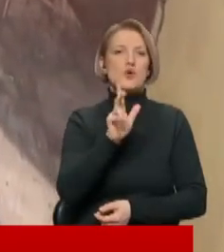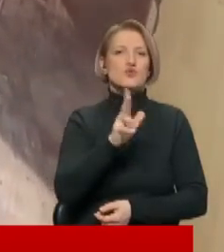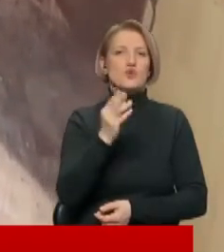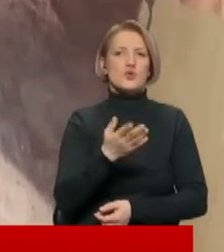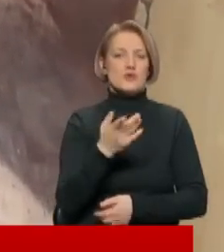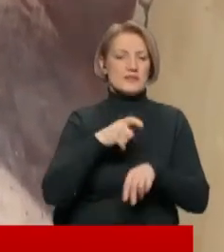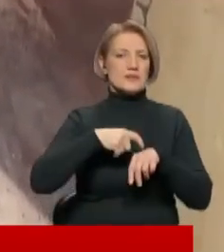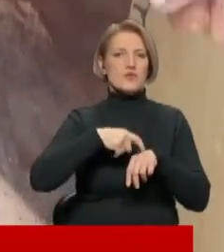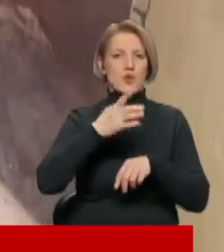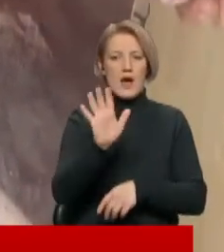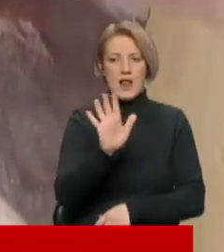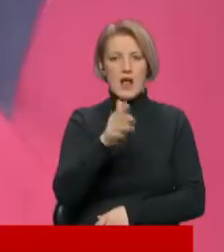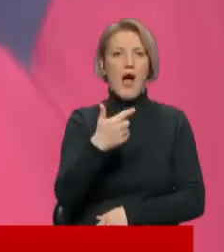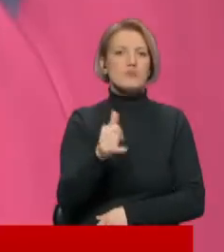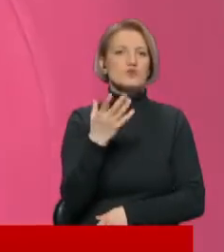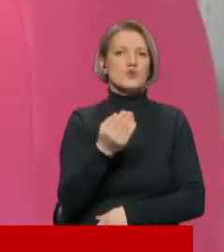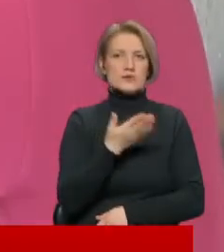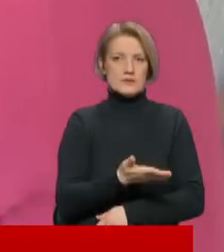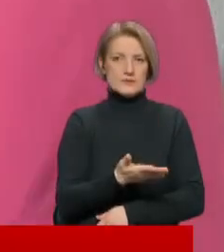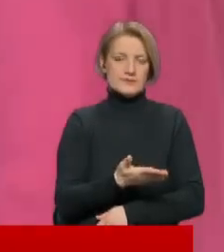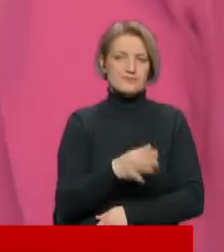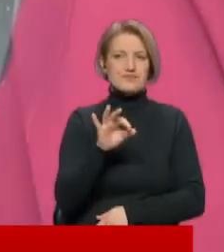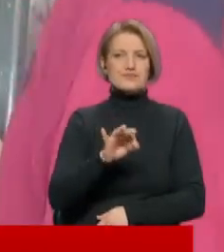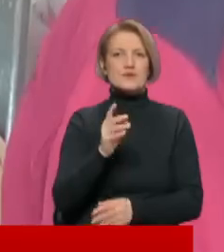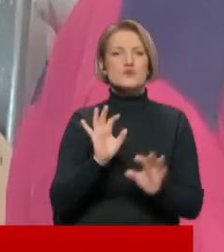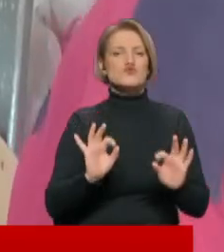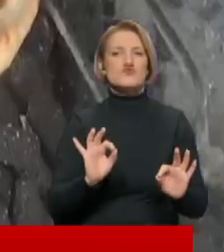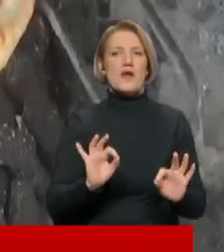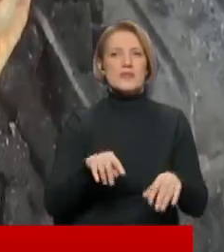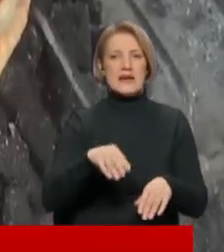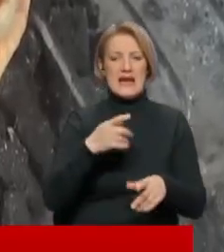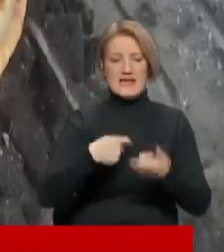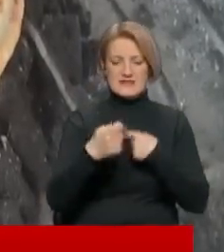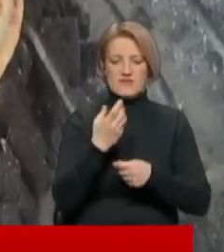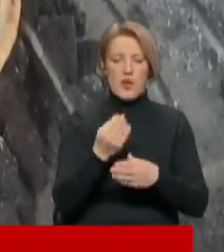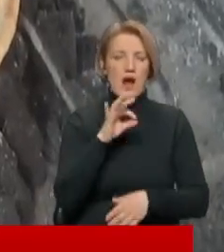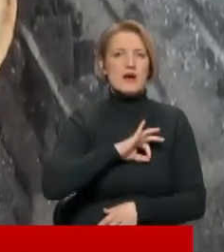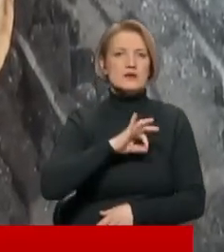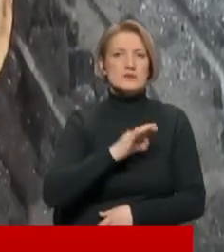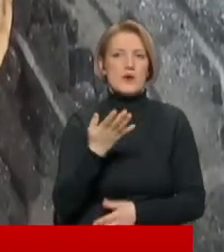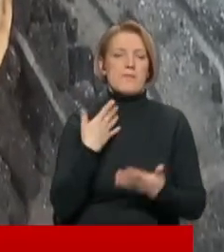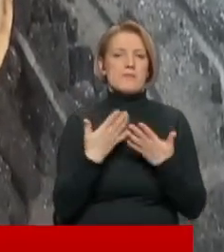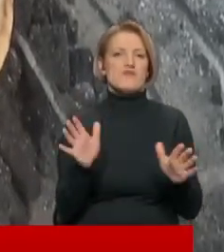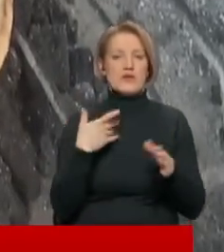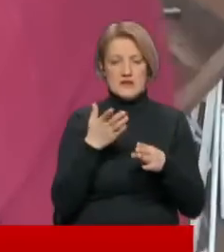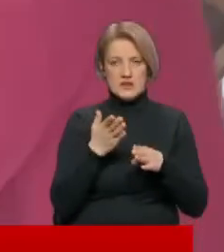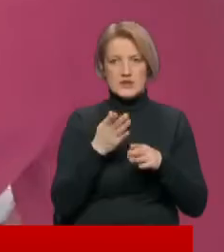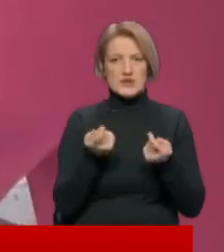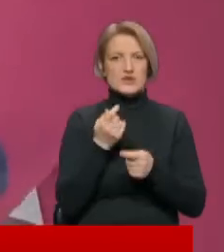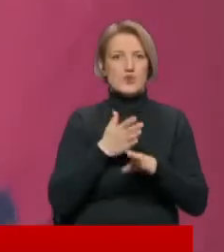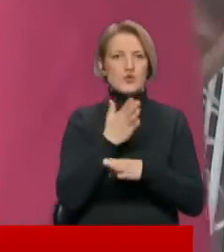tavuk mesela 50 liraydı 60 lira yaptı Yani şu anda biz esnaf olarak kazanmıyoruz yani perişan için gerçeğini